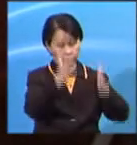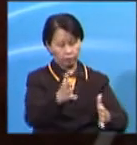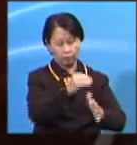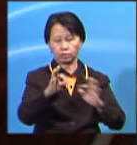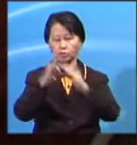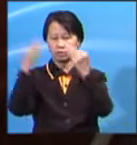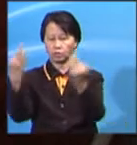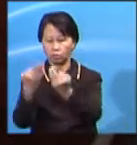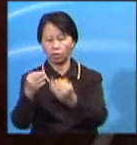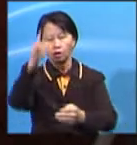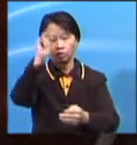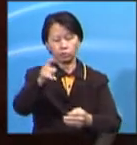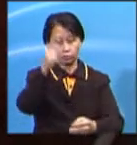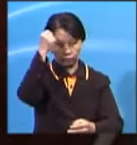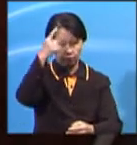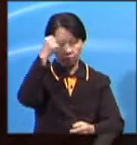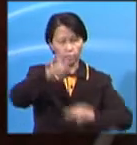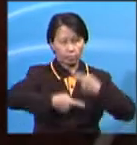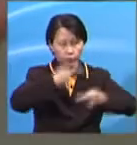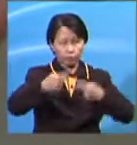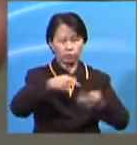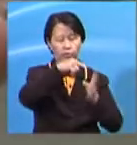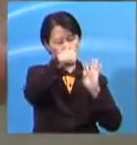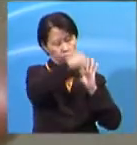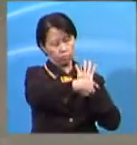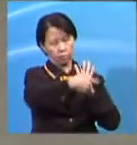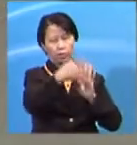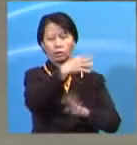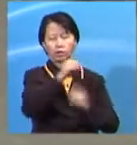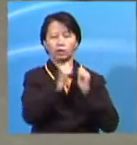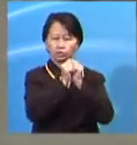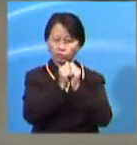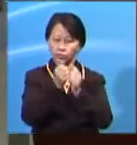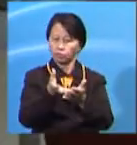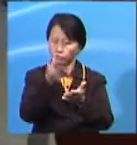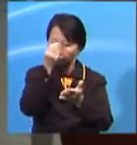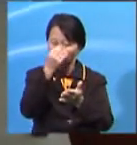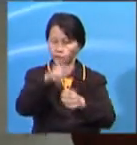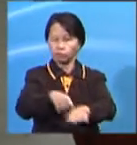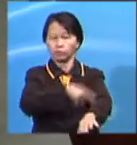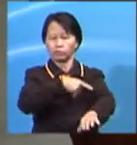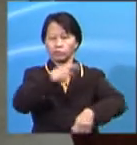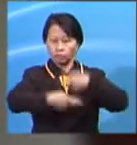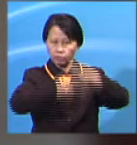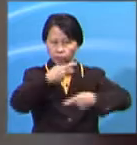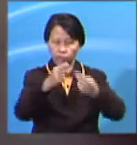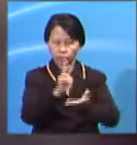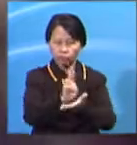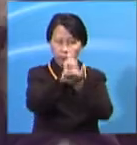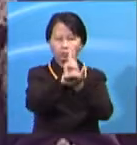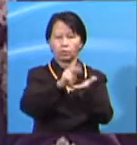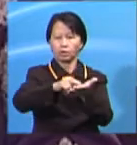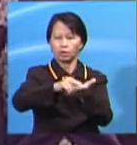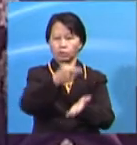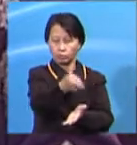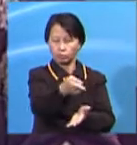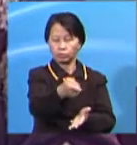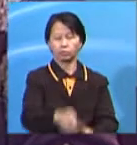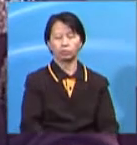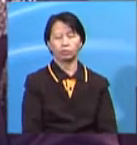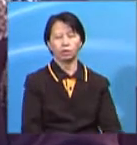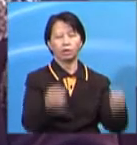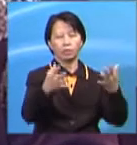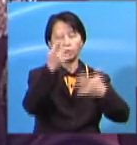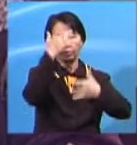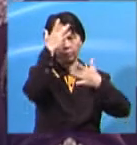keluarga perlu memahami proses ini serta sama-sama belajar sepanjang proses pemulihan. Kebanyakan pesakit strok